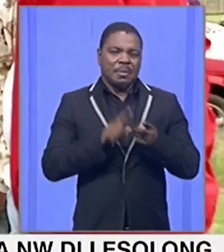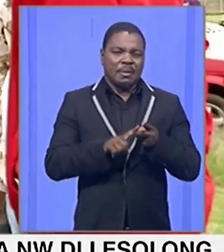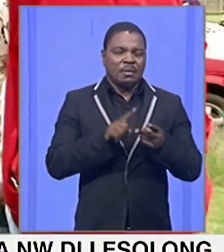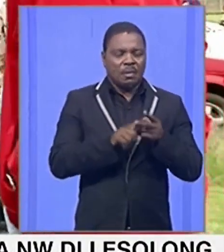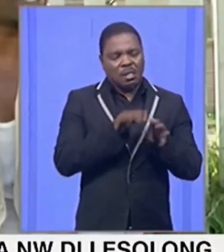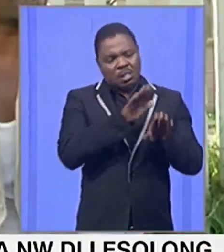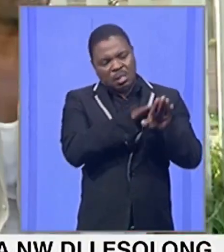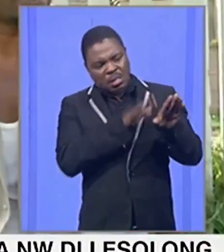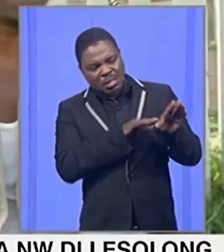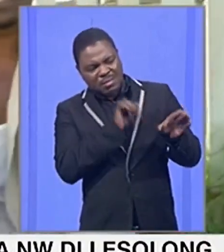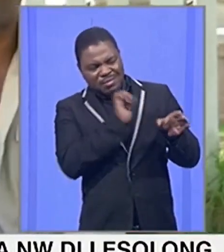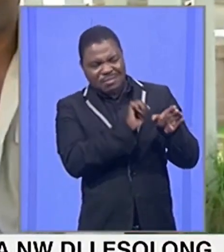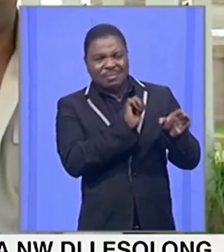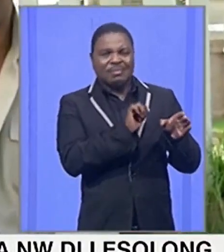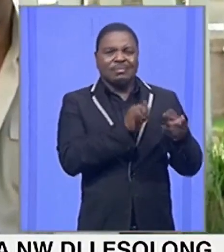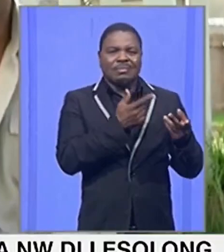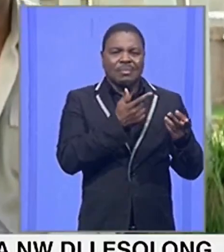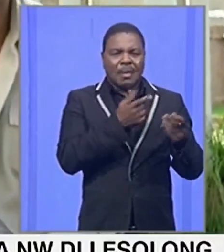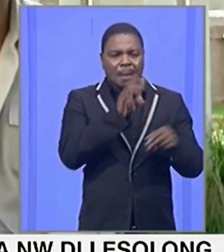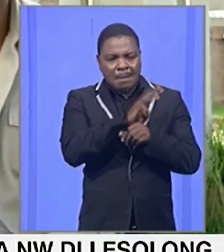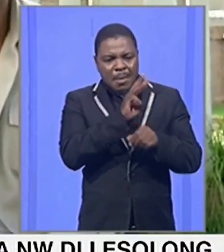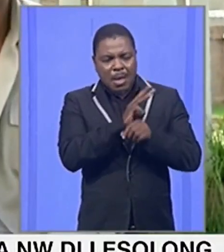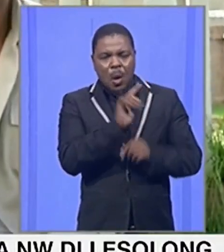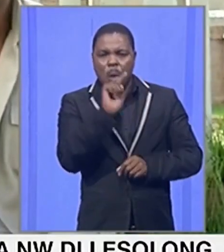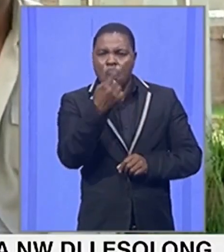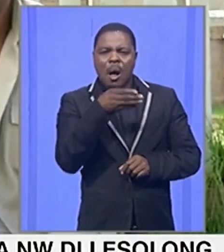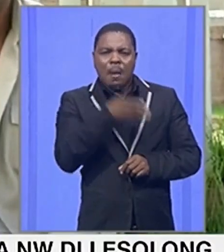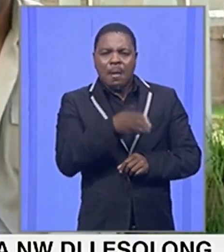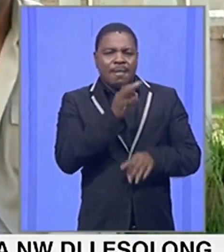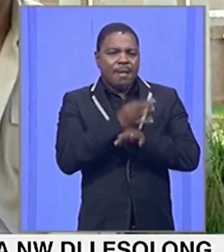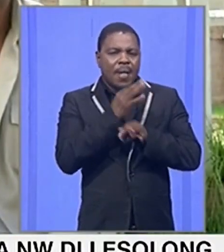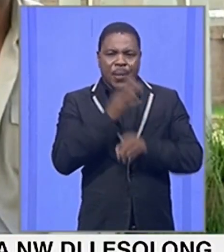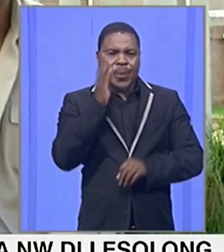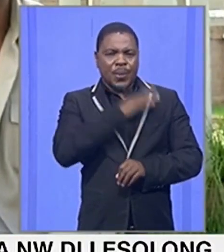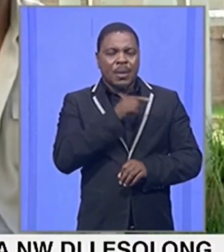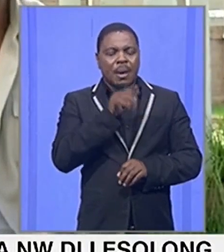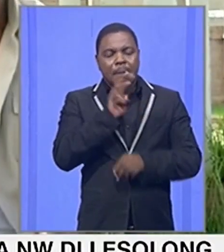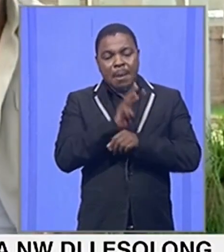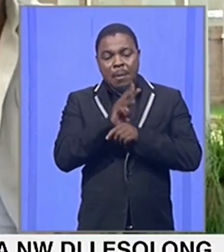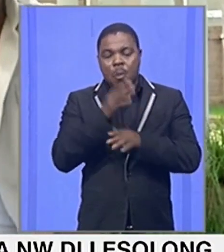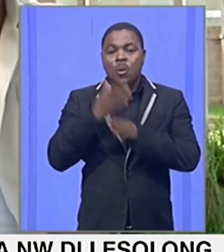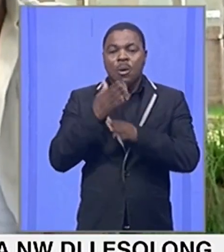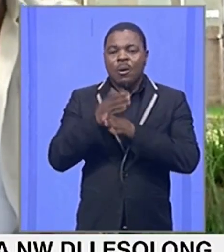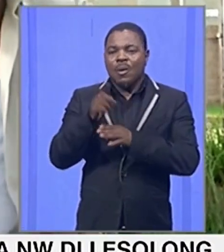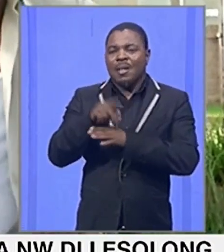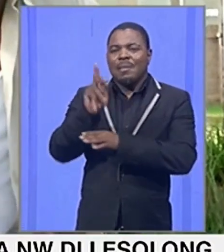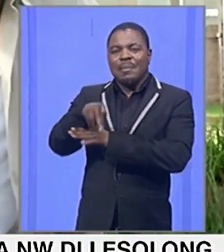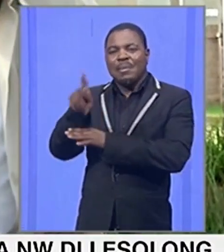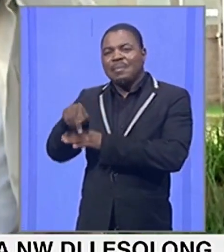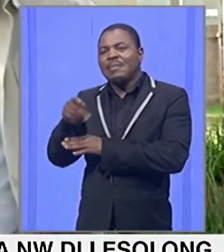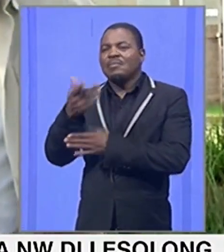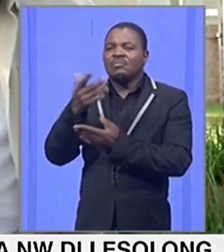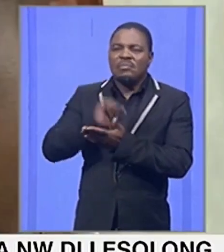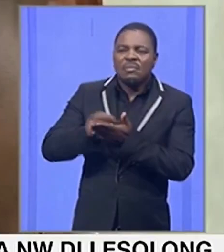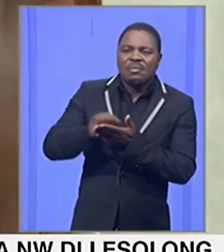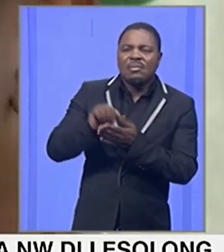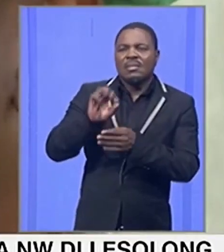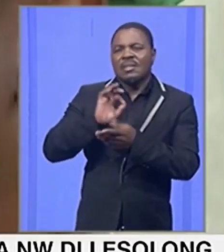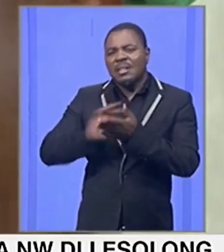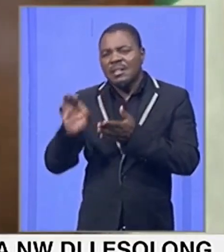ena ba hae ba neng ba hodiswa ke mme fela ya neng a hlwekisetsa batho matlo ho iphedisa. O